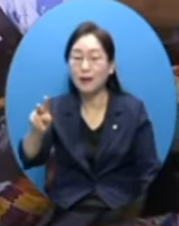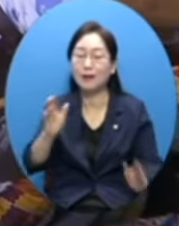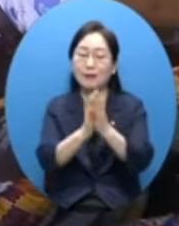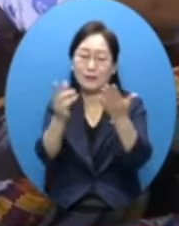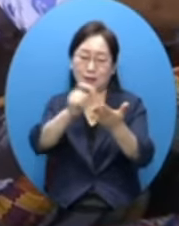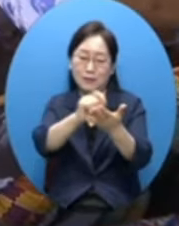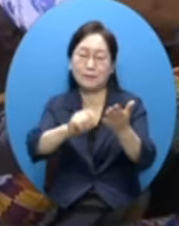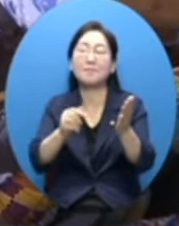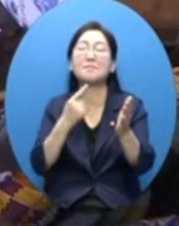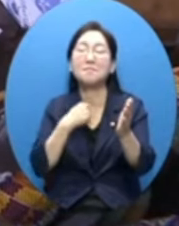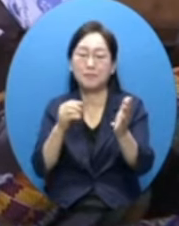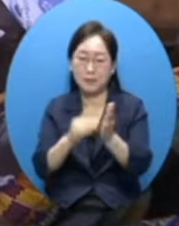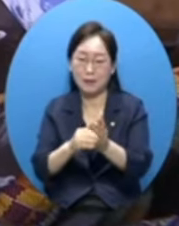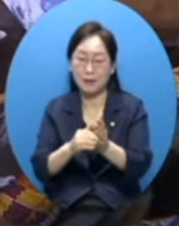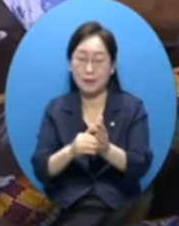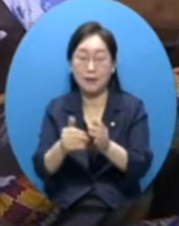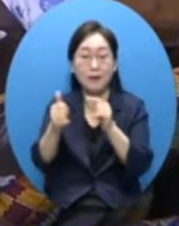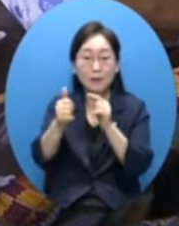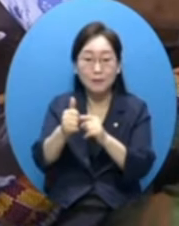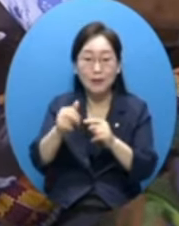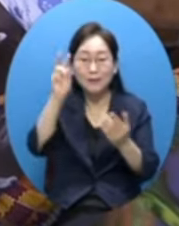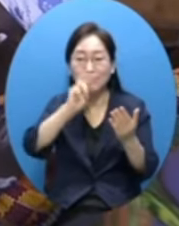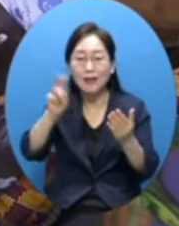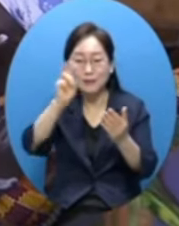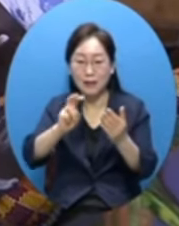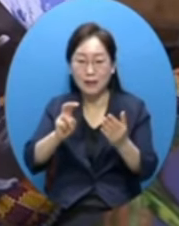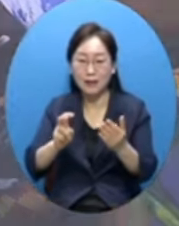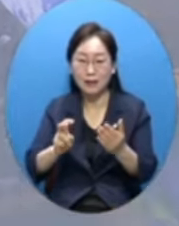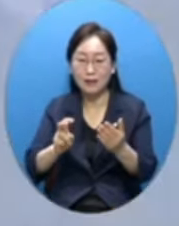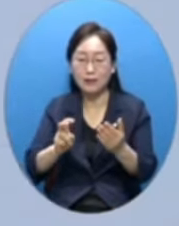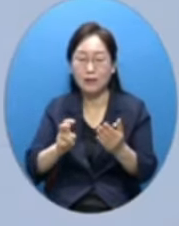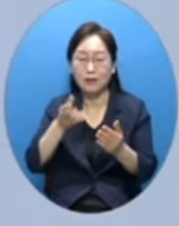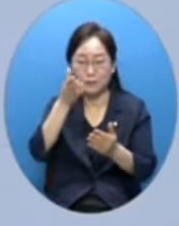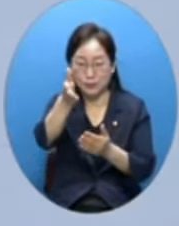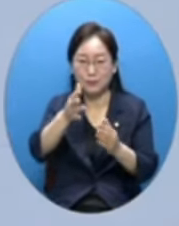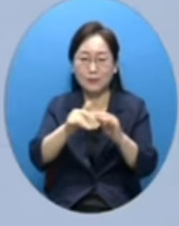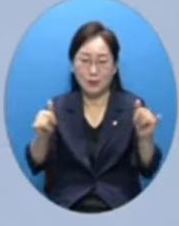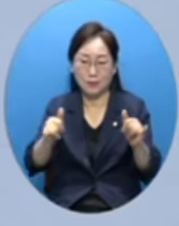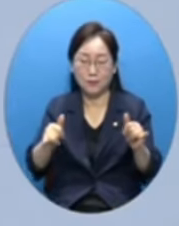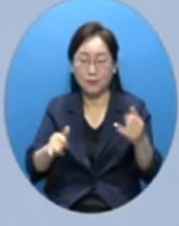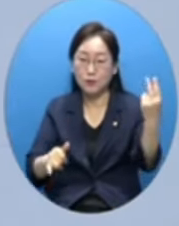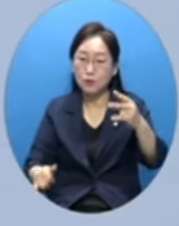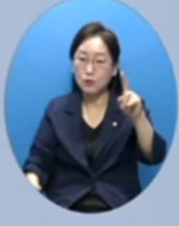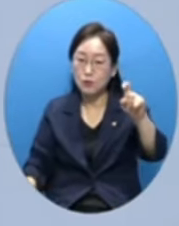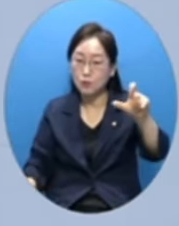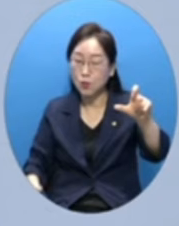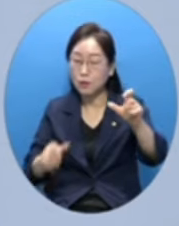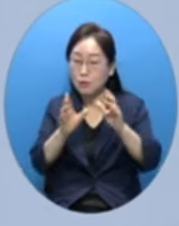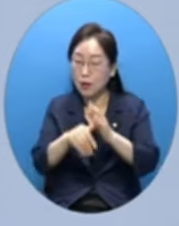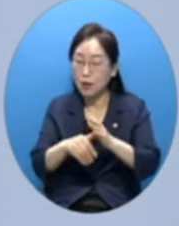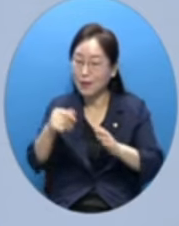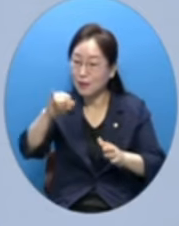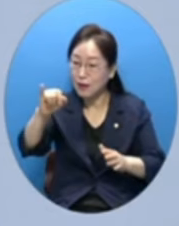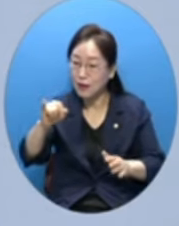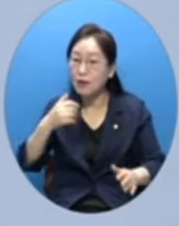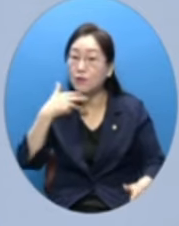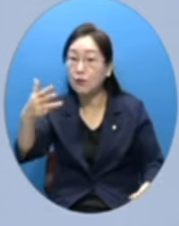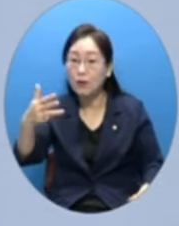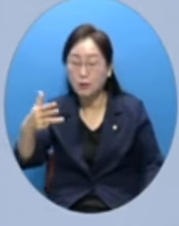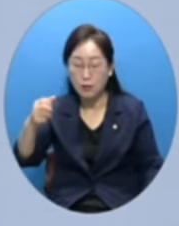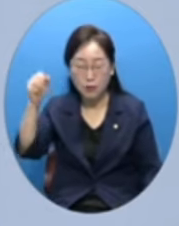하십니다 찬양 사역자로 사역하던 2015년에 사랑하는 딸 온유가 여덟 살인데 시름시름